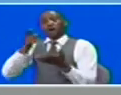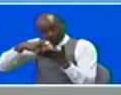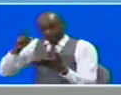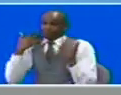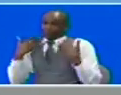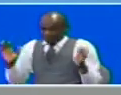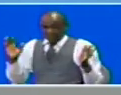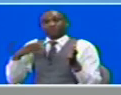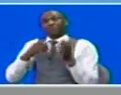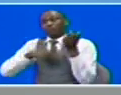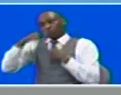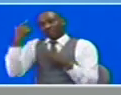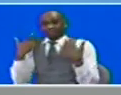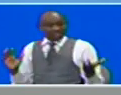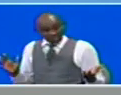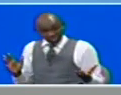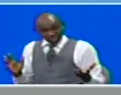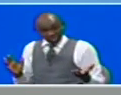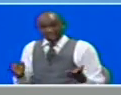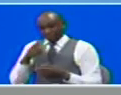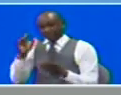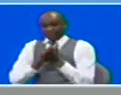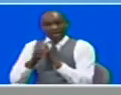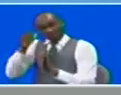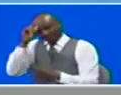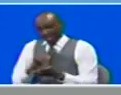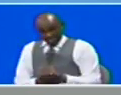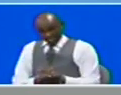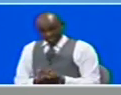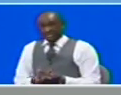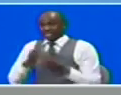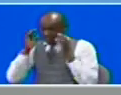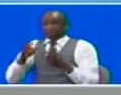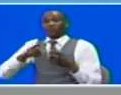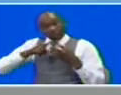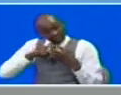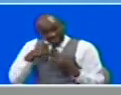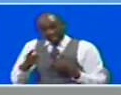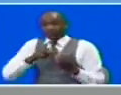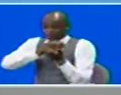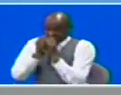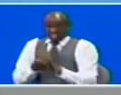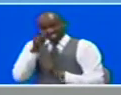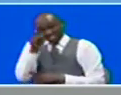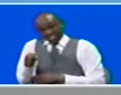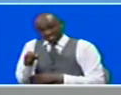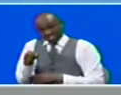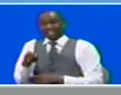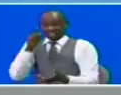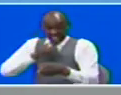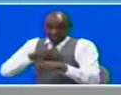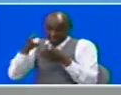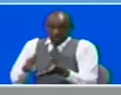akaweza kusimama na akaweza kuchaguliwa na ameweza kuwa governor. Kwa hivyo ukajaribu kubatilisha hayo mambo wakati